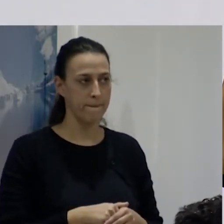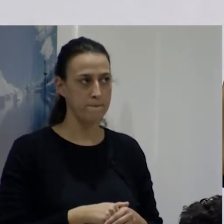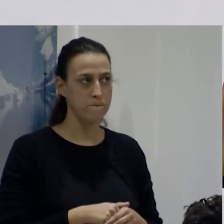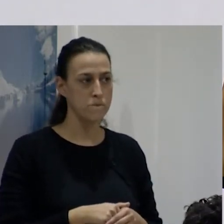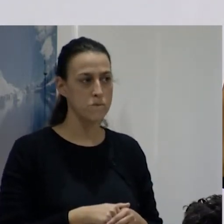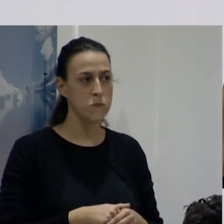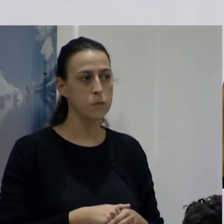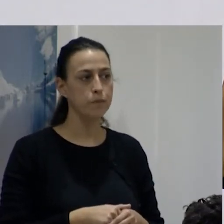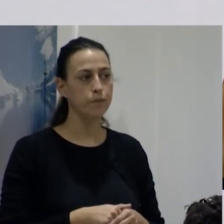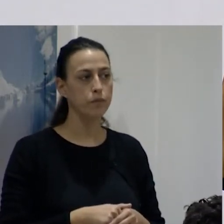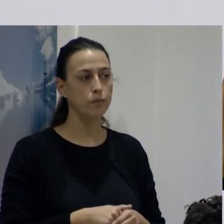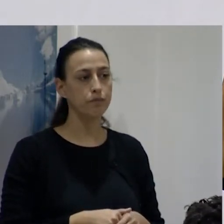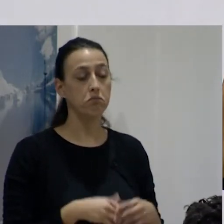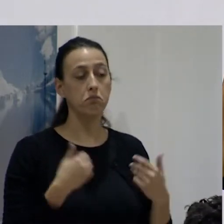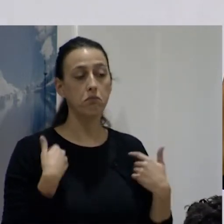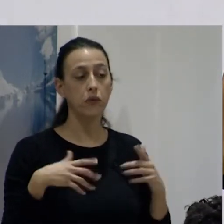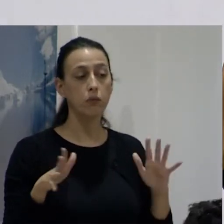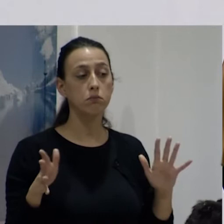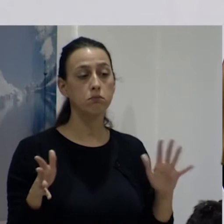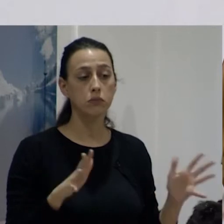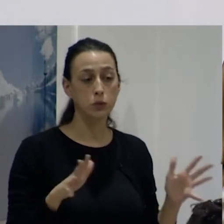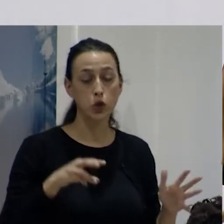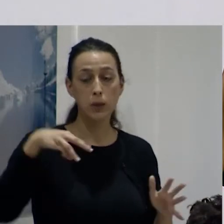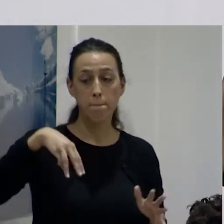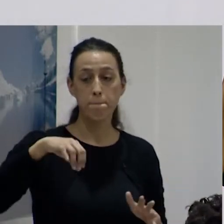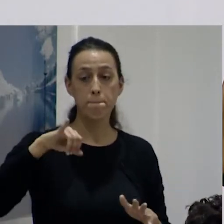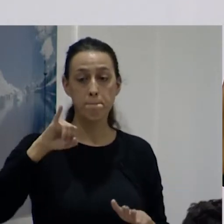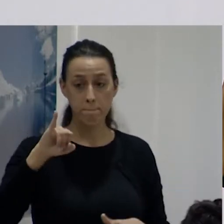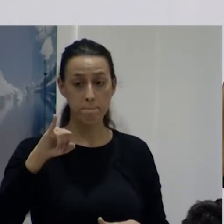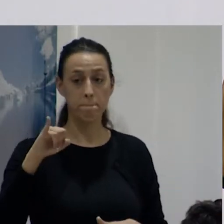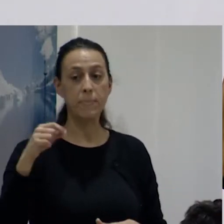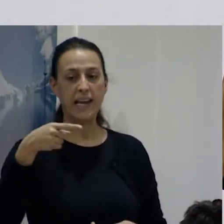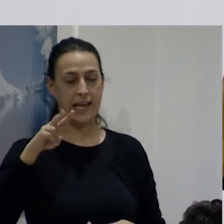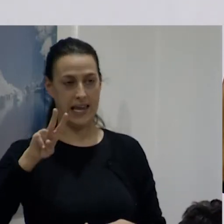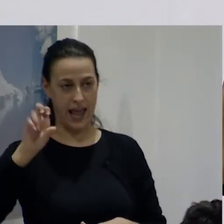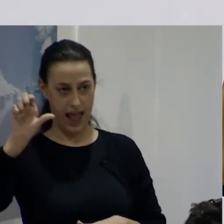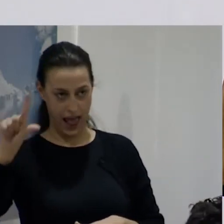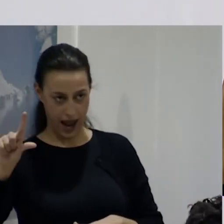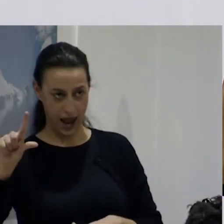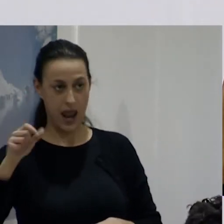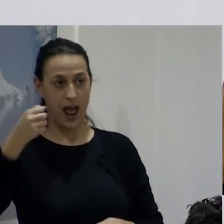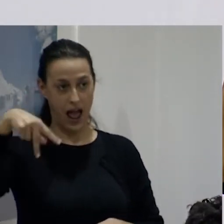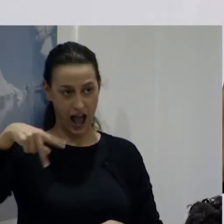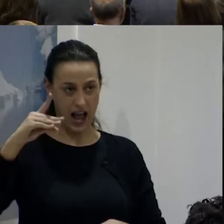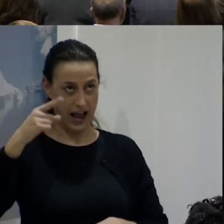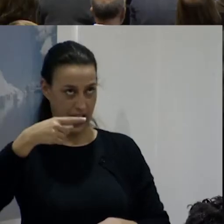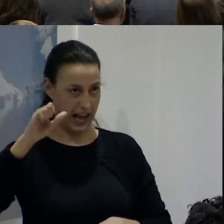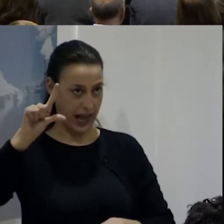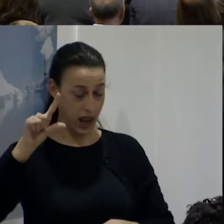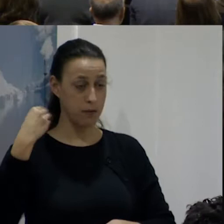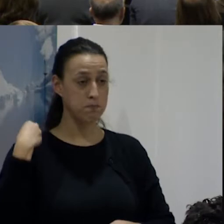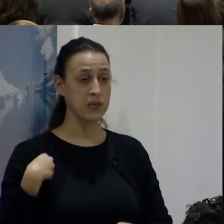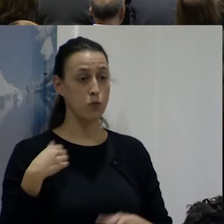Al llarg dels quasi tres anys que Miquel Àngel va emprar treballant el marbre del seu David